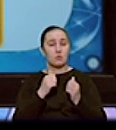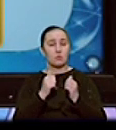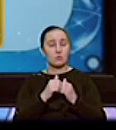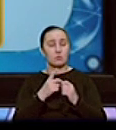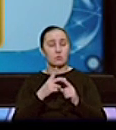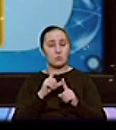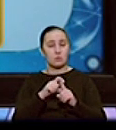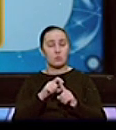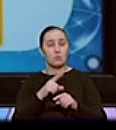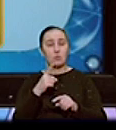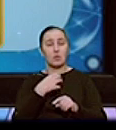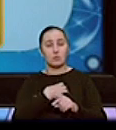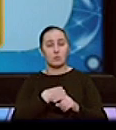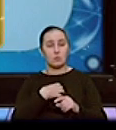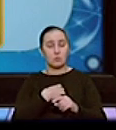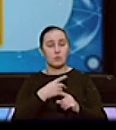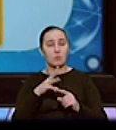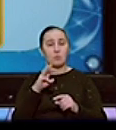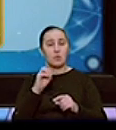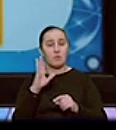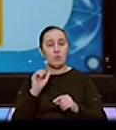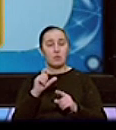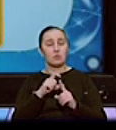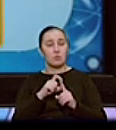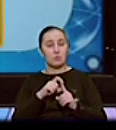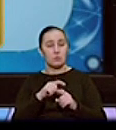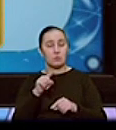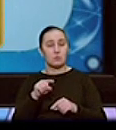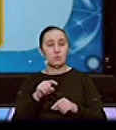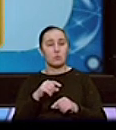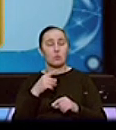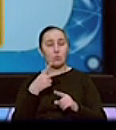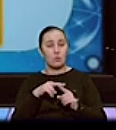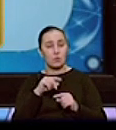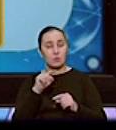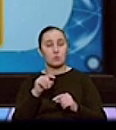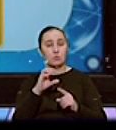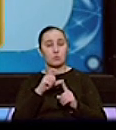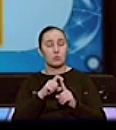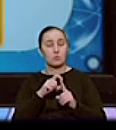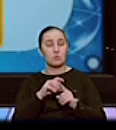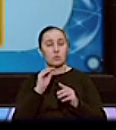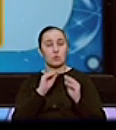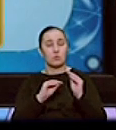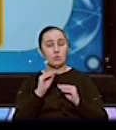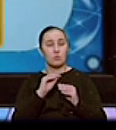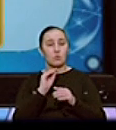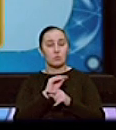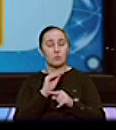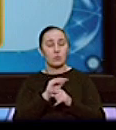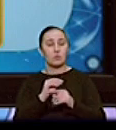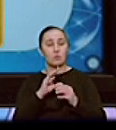so'zlar. Ularning asosi meva so'zi. Ularga so'z yozuvchi